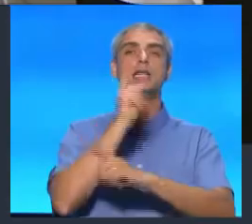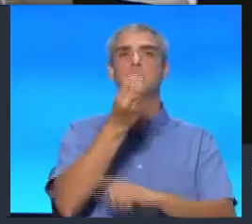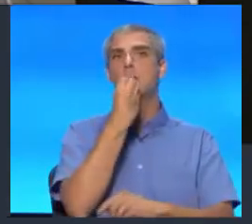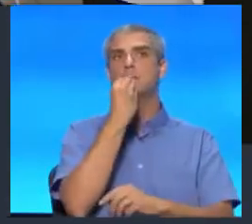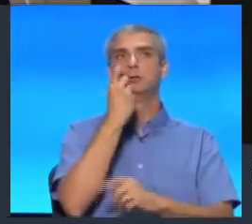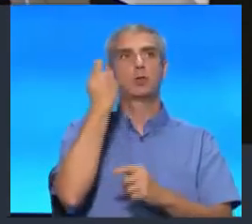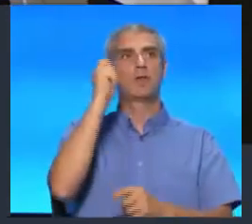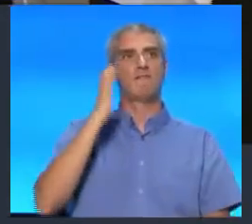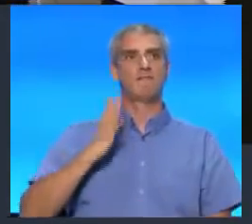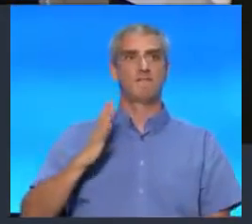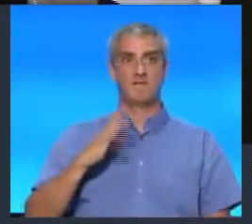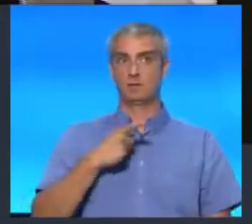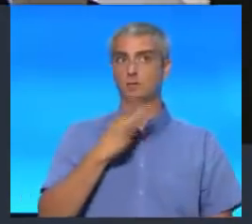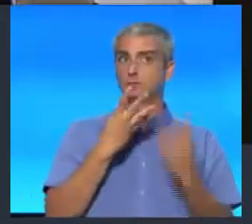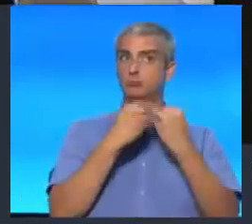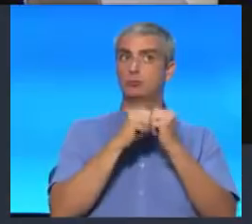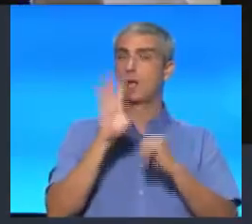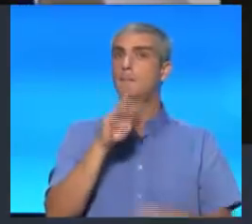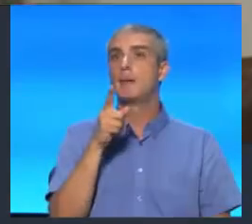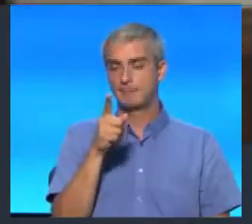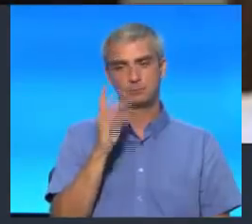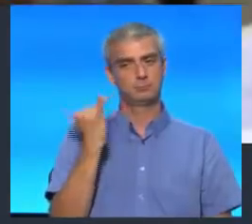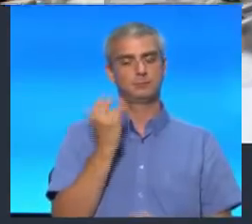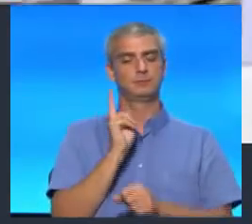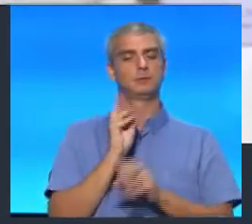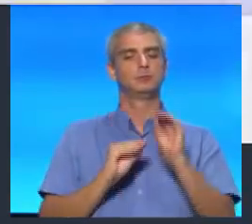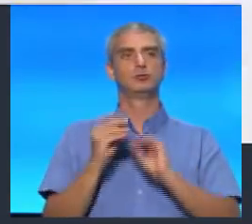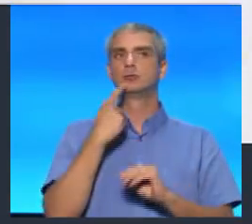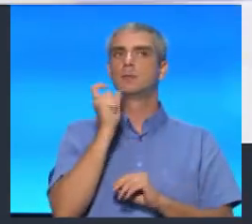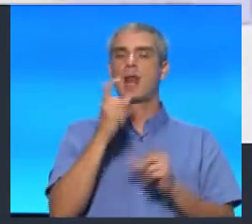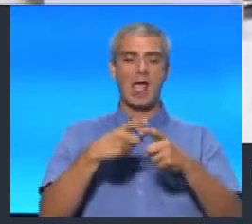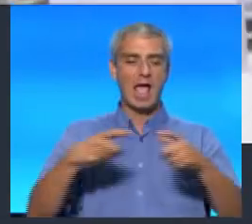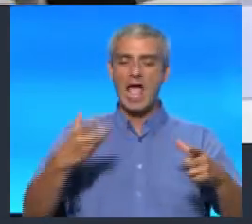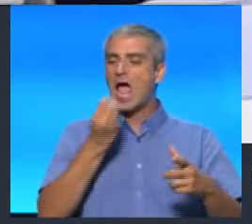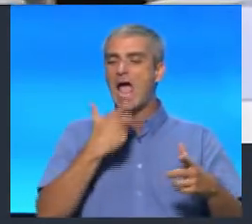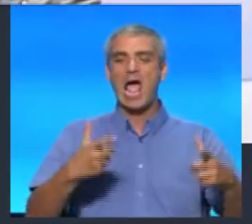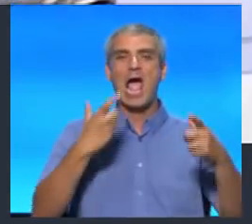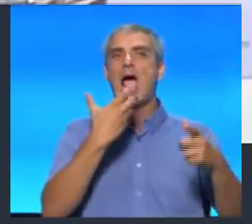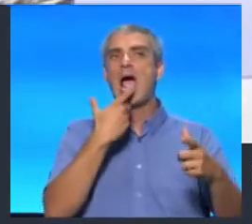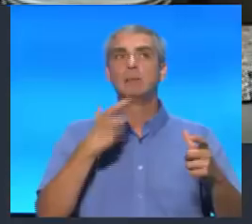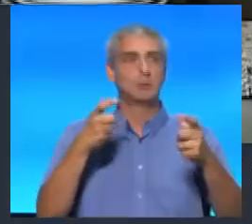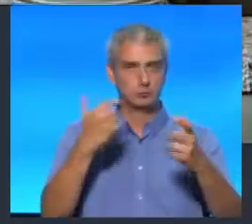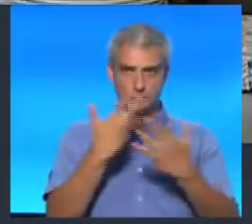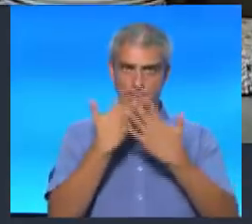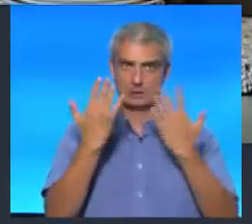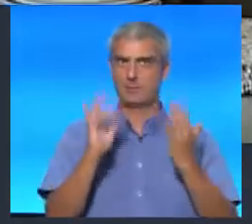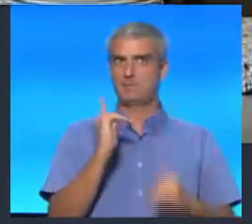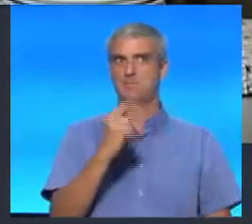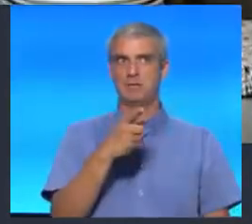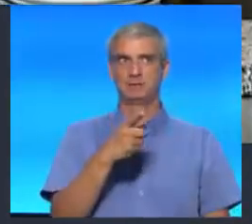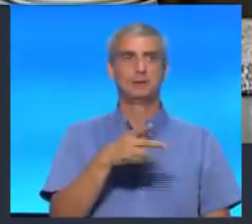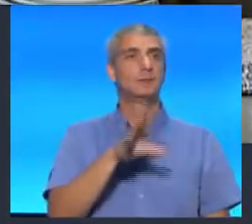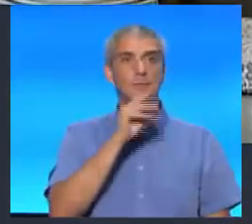יוקרה. בעוד במשפחת נתניהו מקפידים להשתמש במילה חמגשיות, הולכת ומתבהרת התמונה.